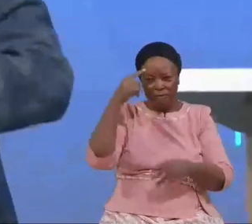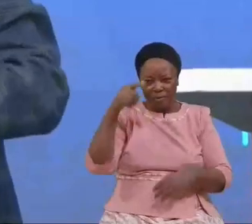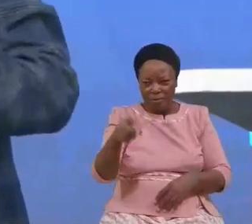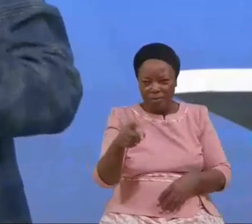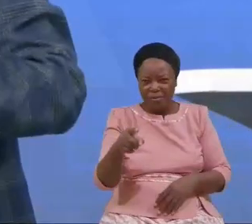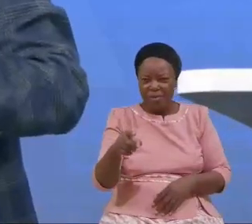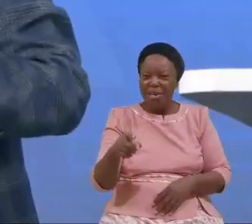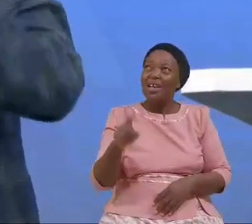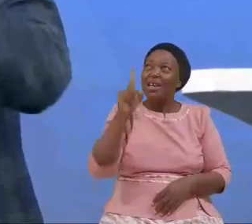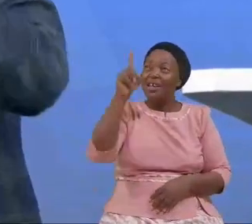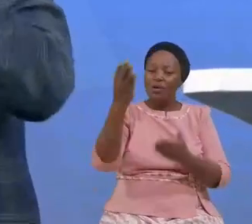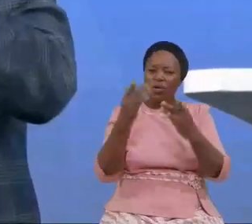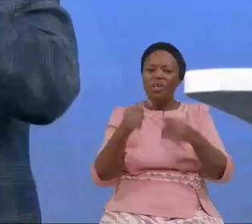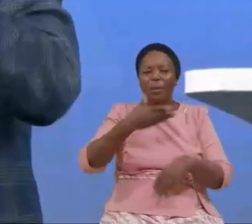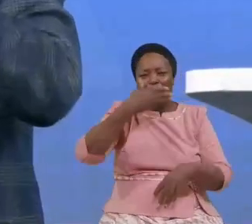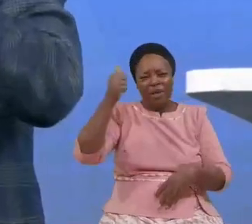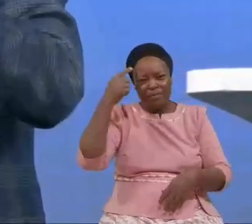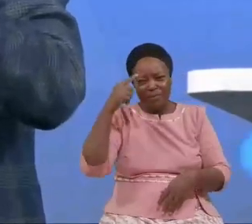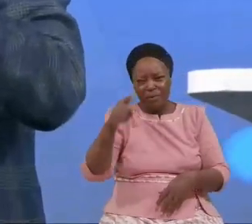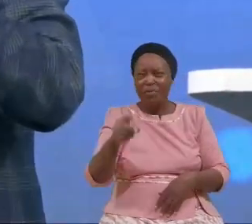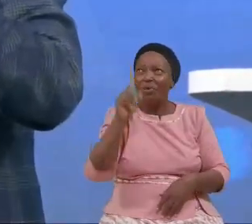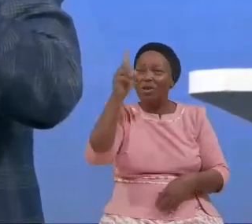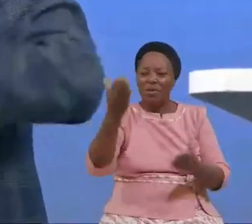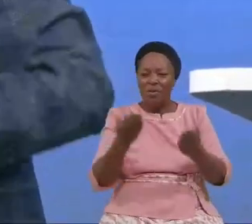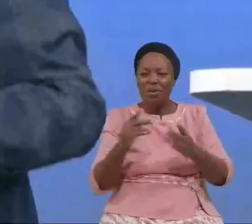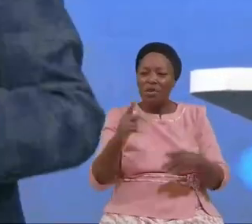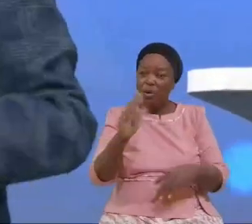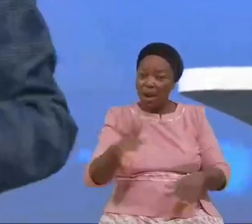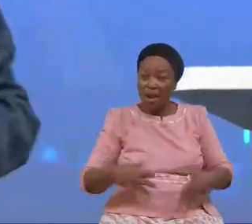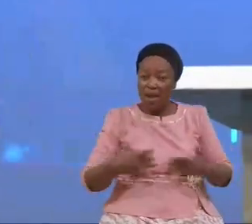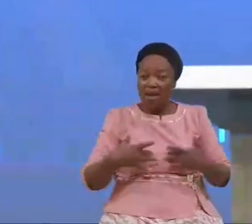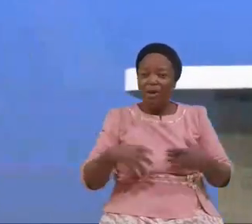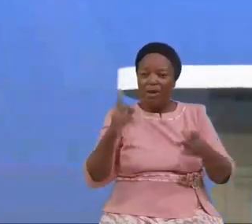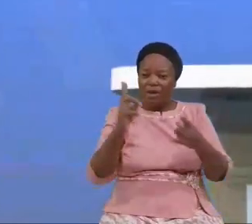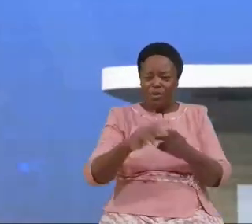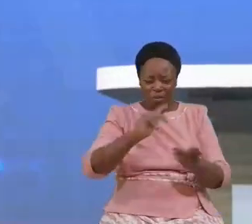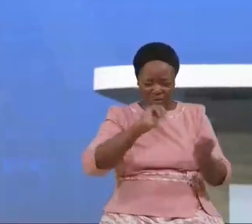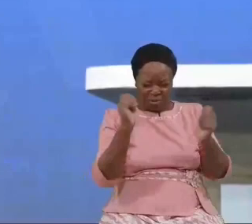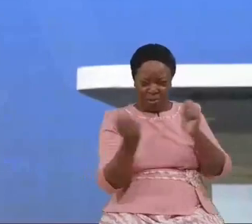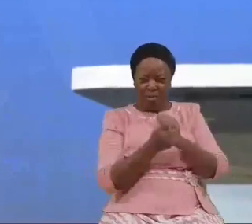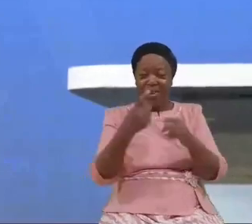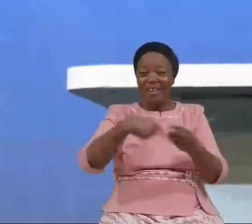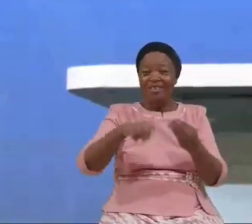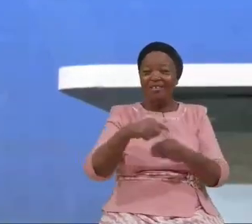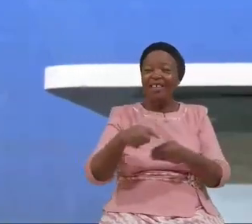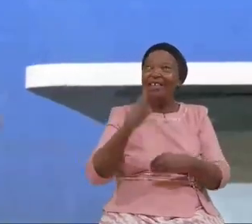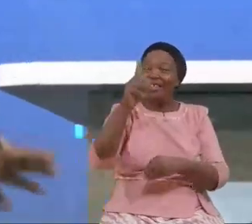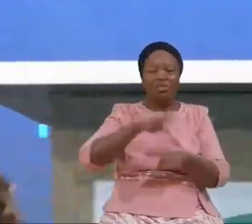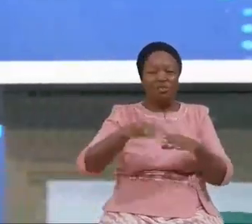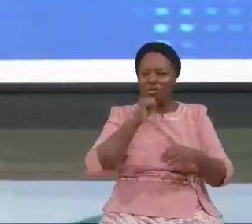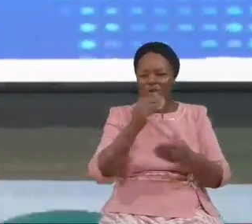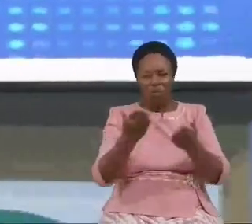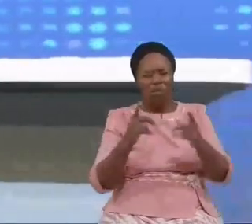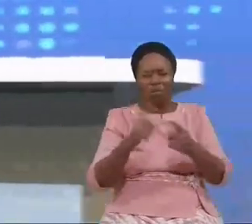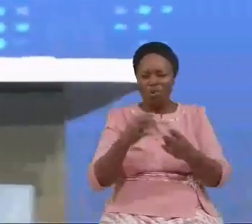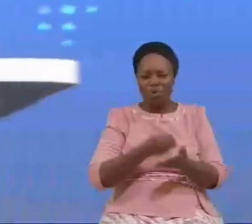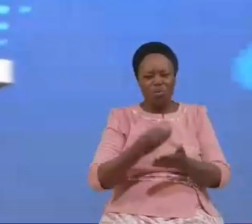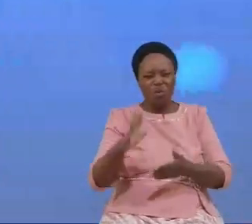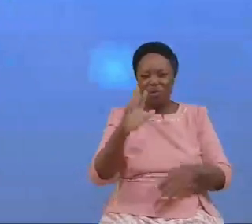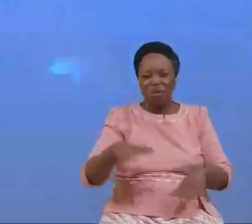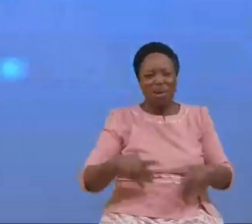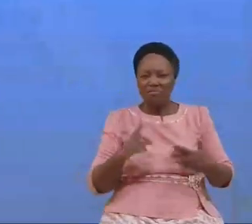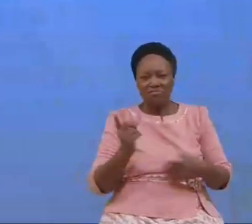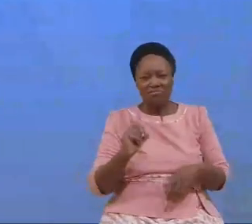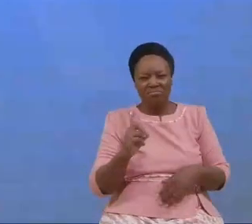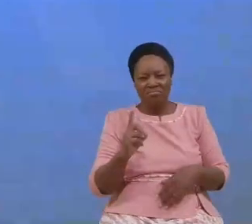il veut le meilleur pour toi il veut que ta vie soit informée il ne veut pas qu'on te gâcher ta